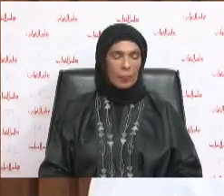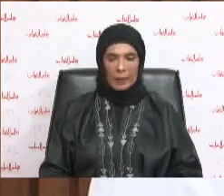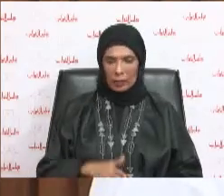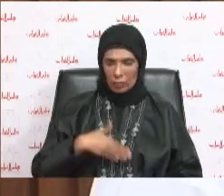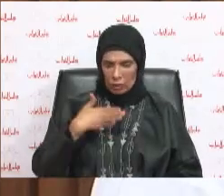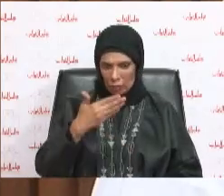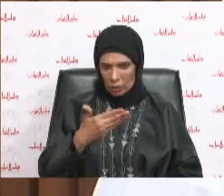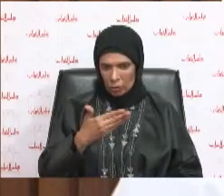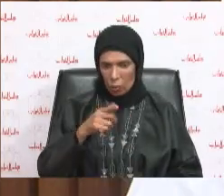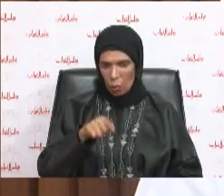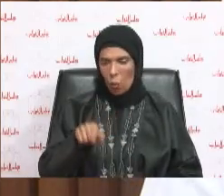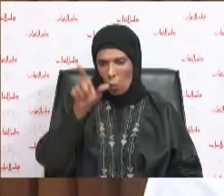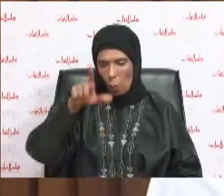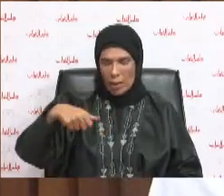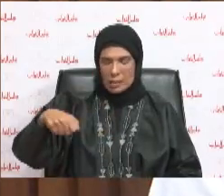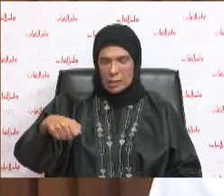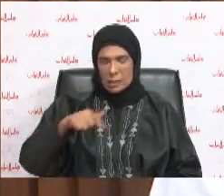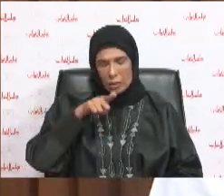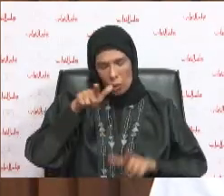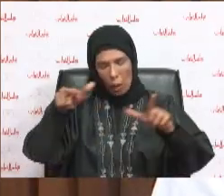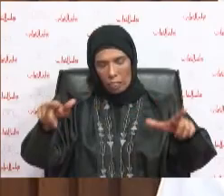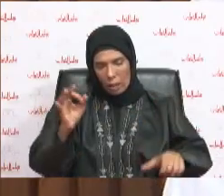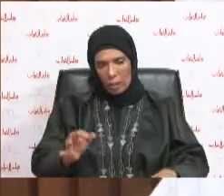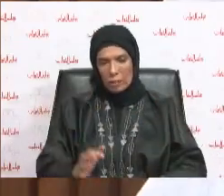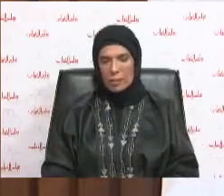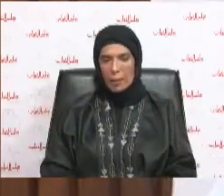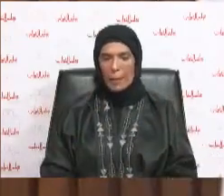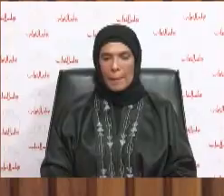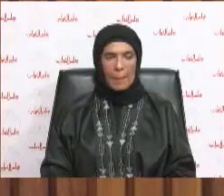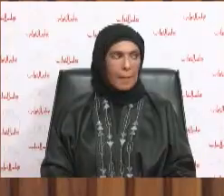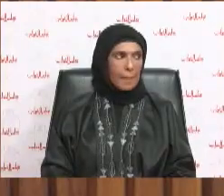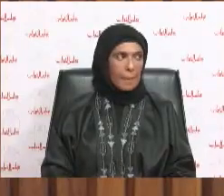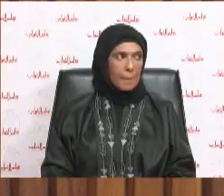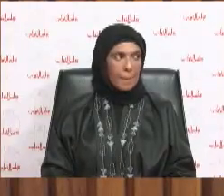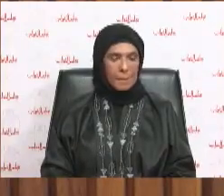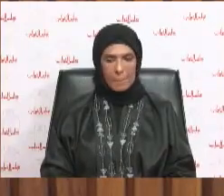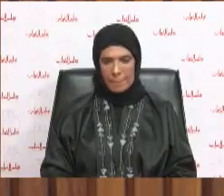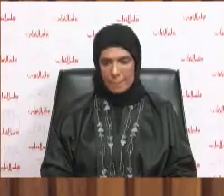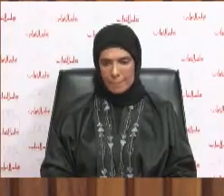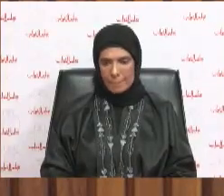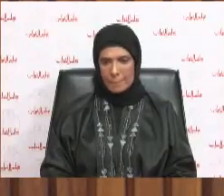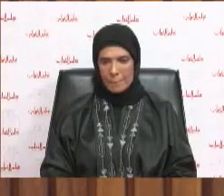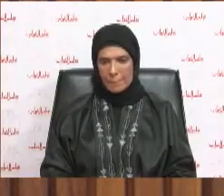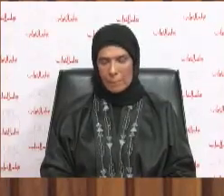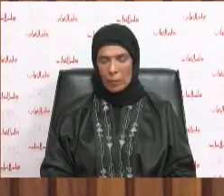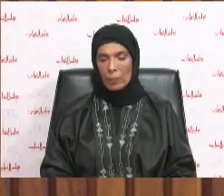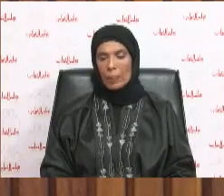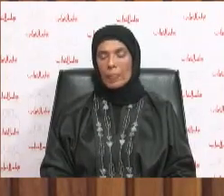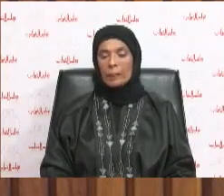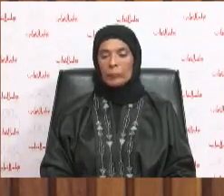من سعادة الوزير يوضح لنا هذا الأمر، وشكرا. شكرا سعادة النائب جميل. سعادة وزير المواصلات، تفضل.